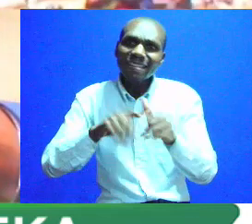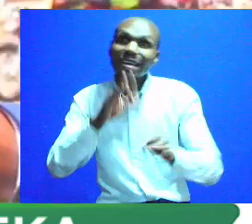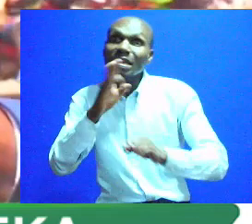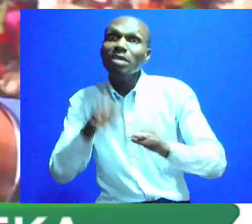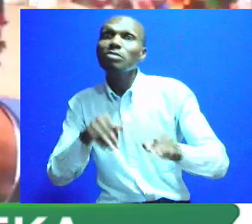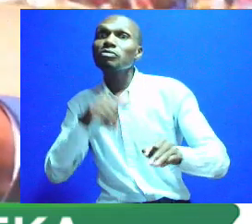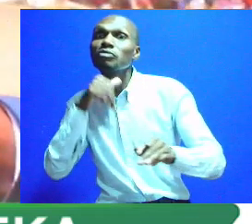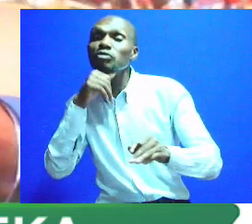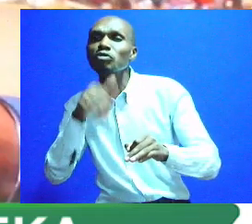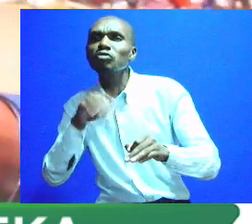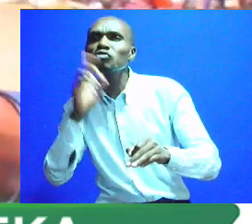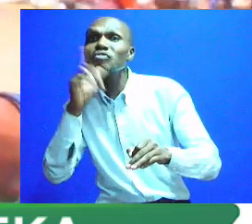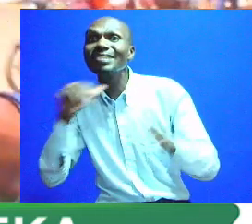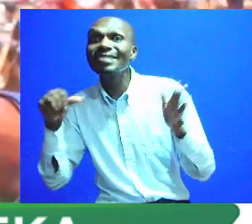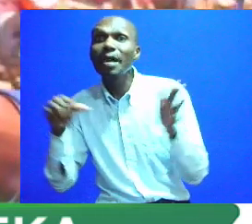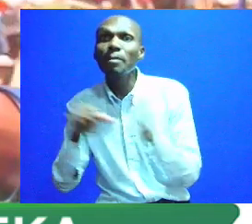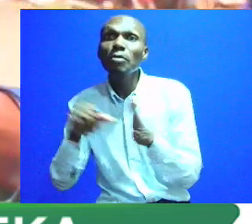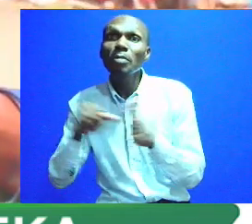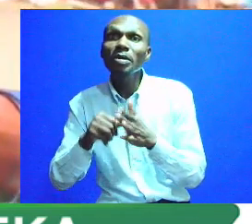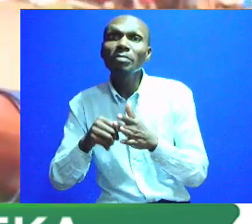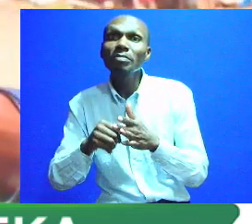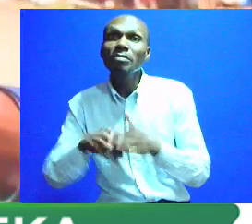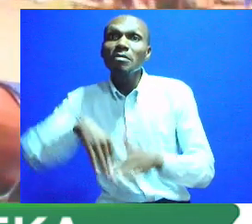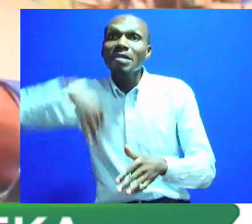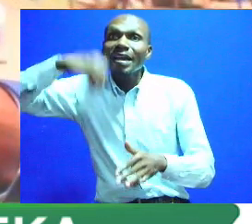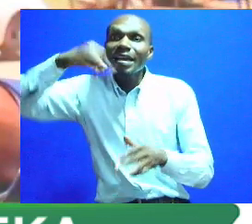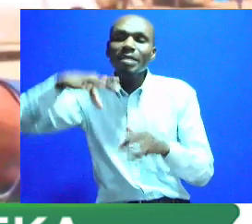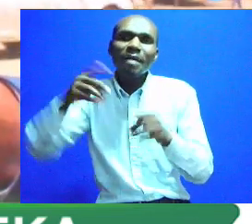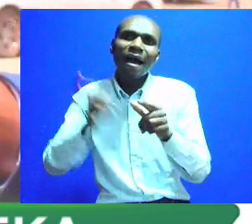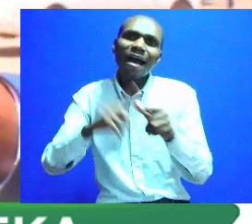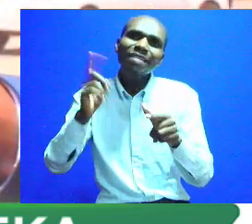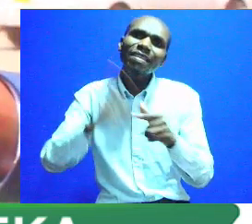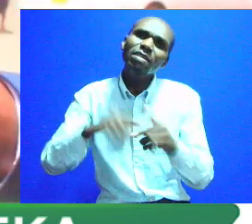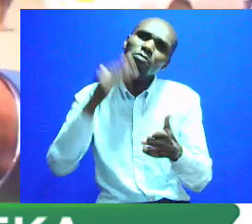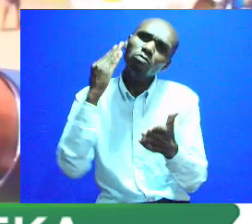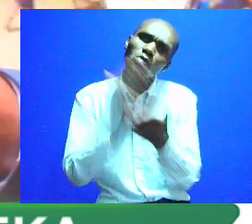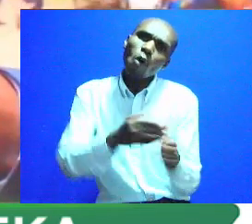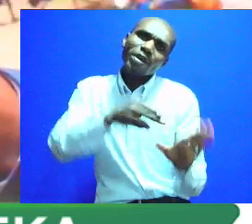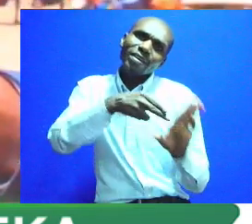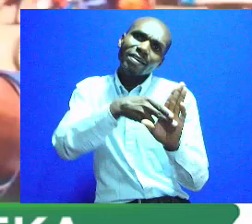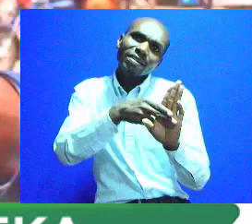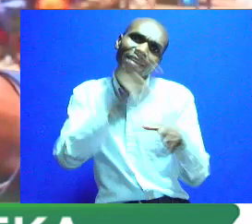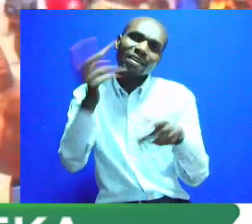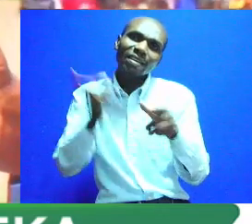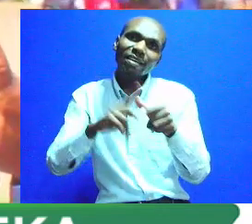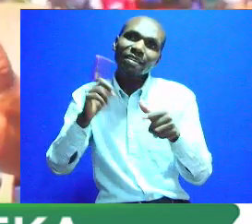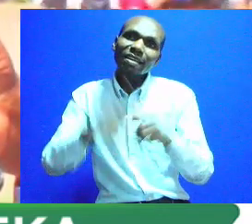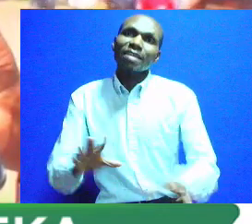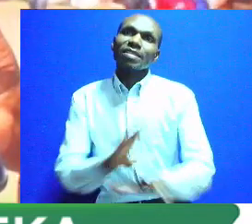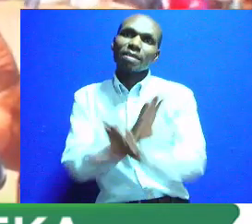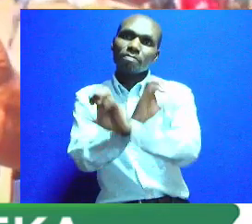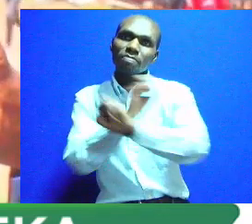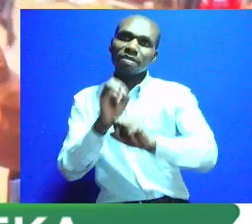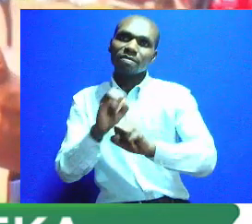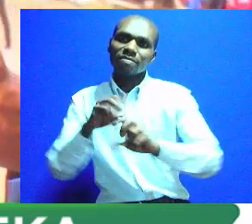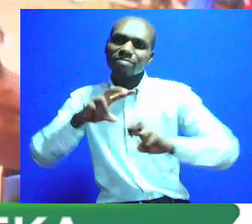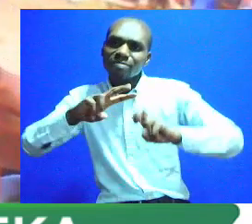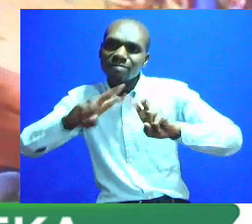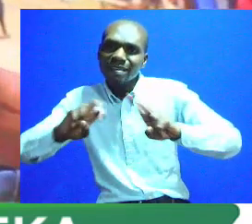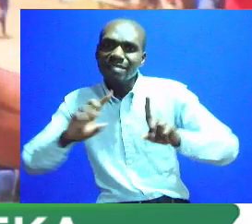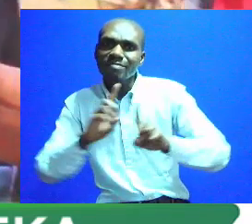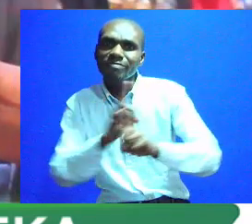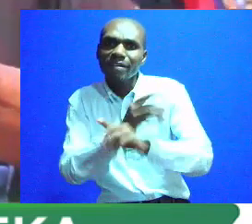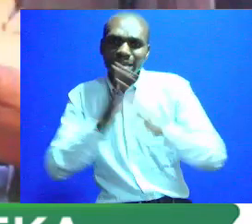iko nyara ko ko an le ministry ya energy ariza ini mara moja e president yeri yo mo minister ndo monga boni ka current na to ko an